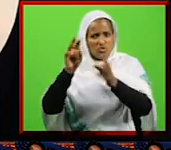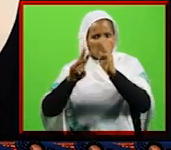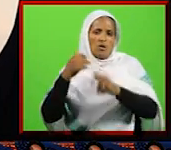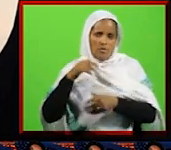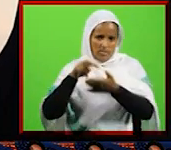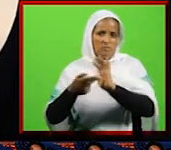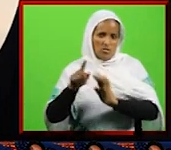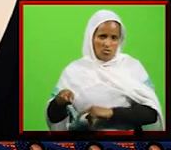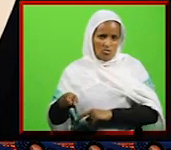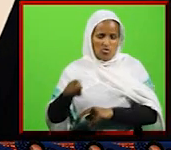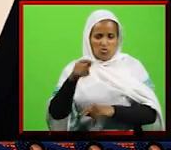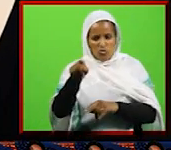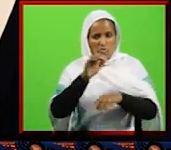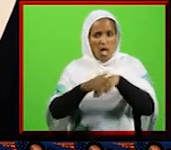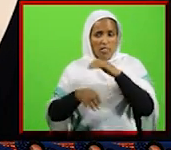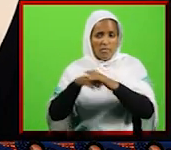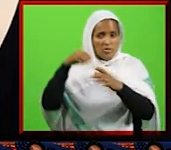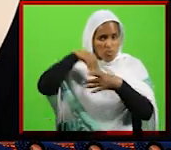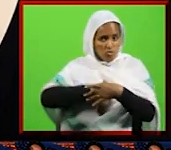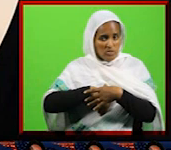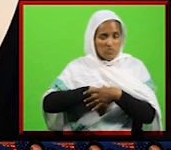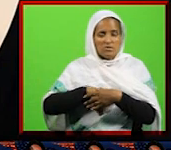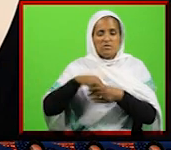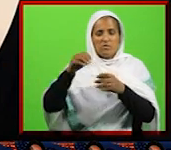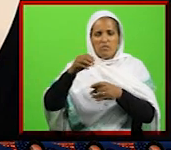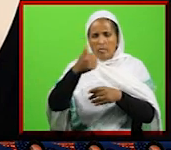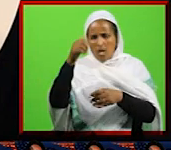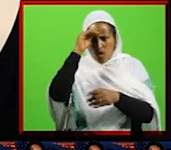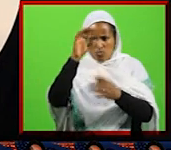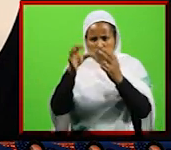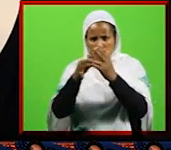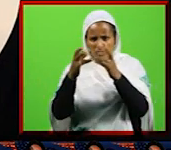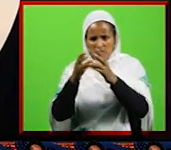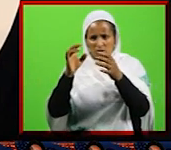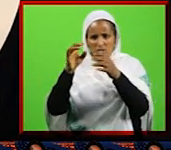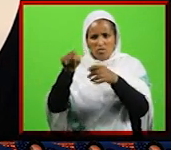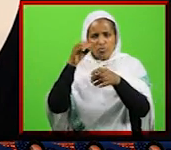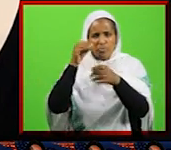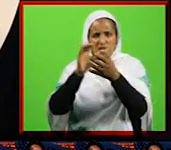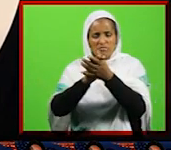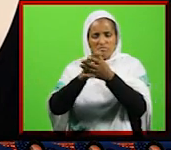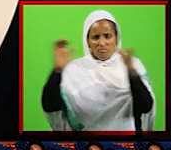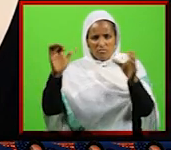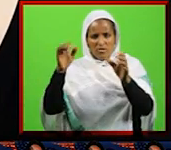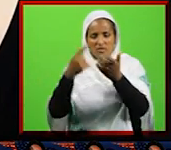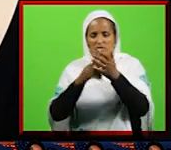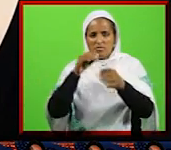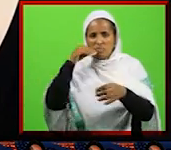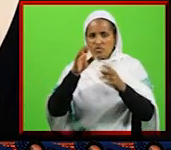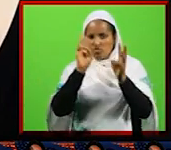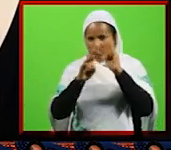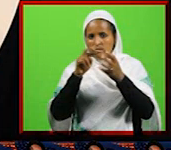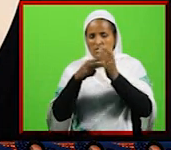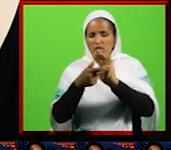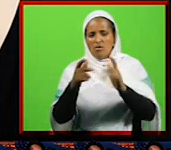ማለት ነው እሱም ያልተመቸ ትዳር አለው በሰው ትዳር የሚፈርደው ማለት ነው ከሱ ቤት ጀምሮ ማለት ነው መጠበቅ ያለበትና ይህን ይሳ ኗኗር